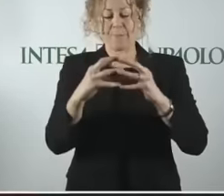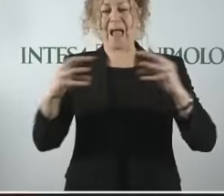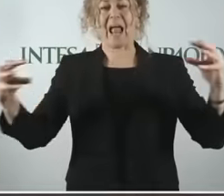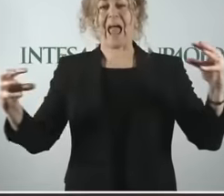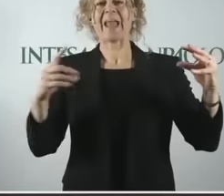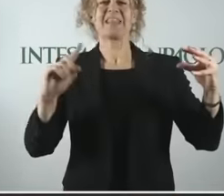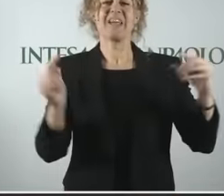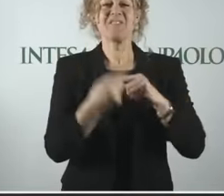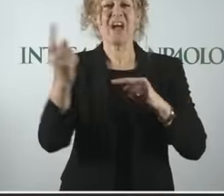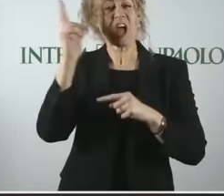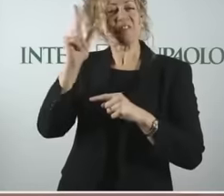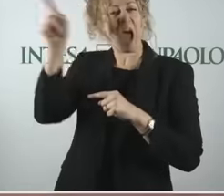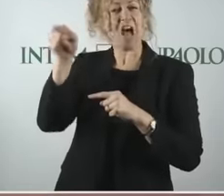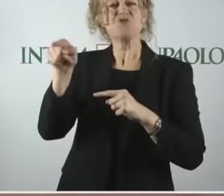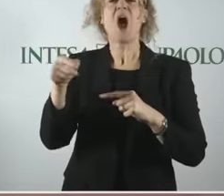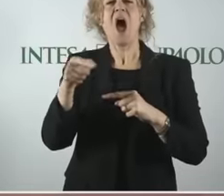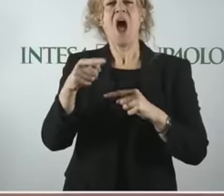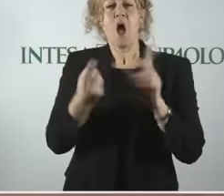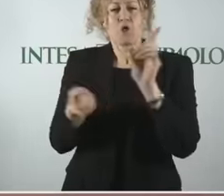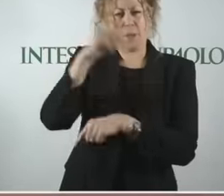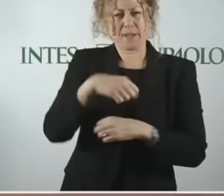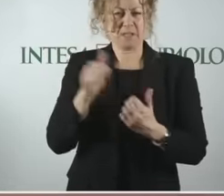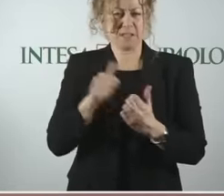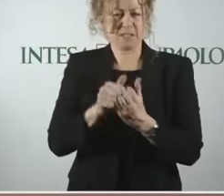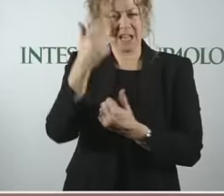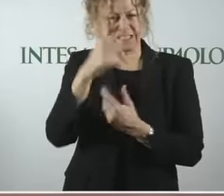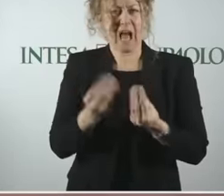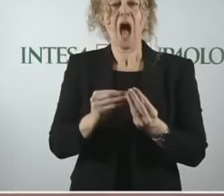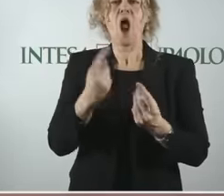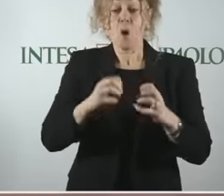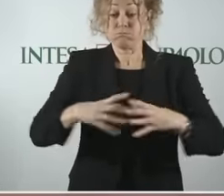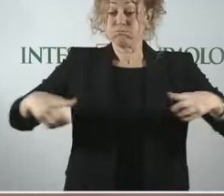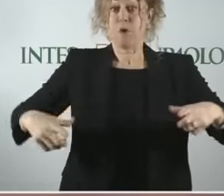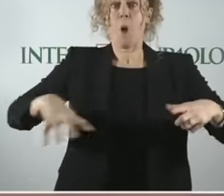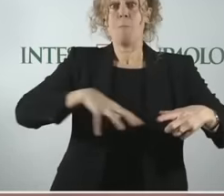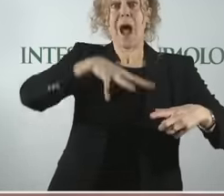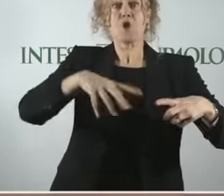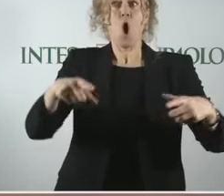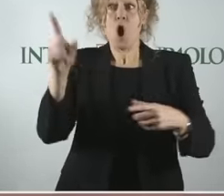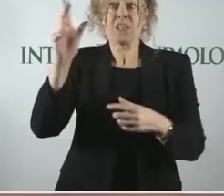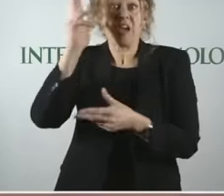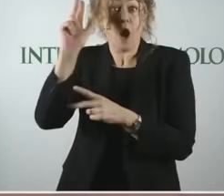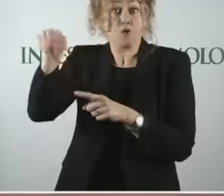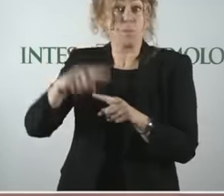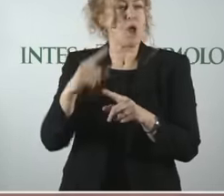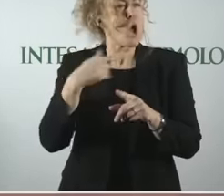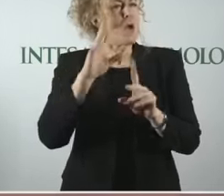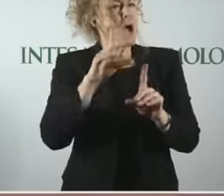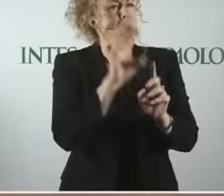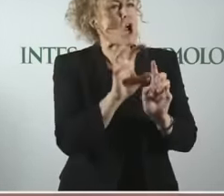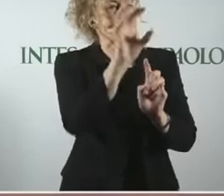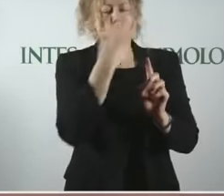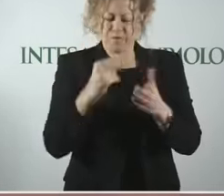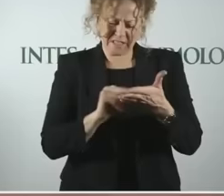diventata Ecco quindi niente neanche in Francia facevano grandi pagnotte e c'erano addirittura regioni dov'è che me lo sono segnato